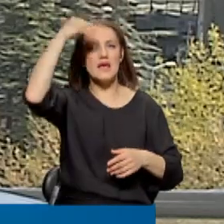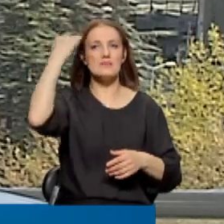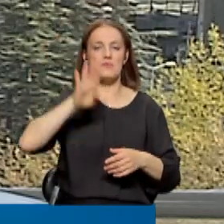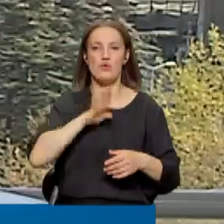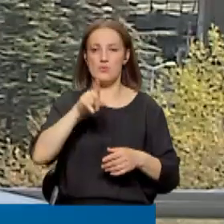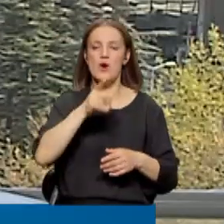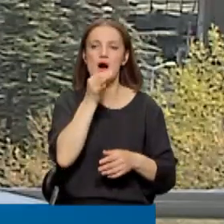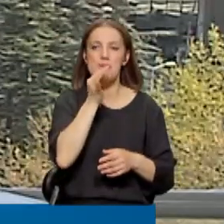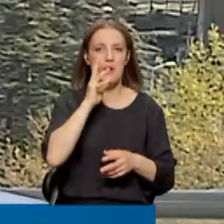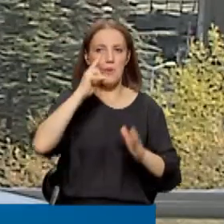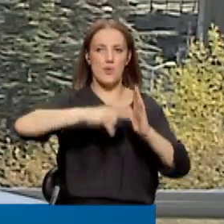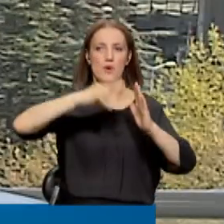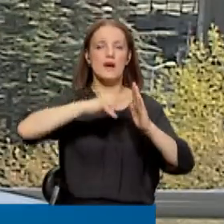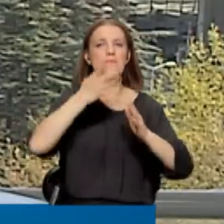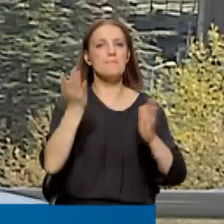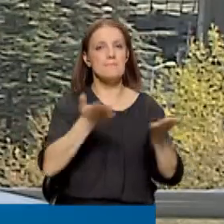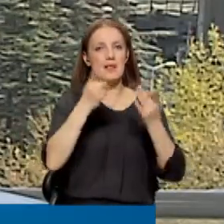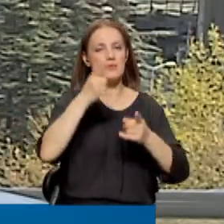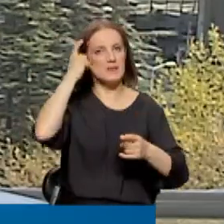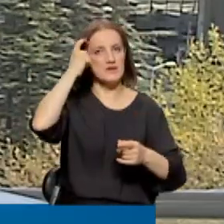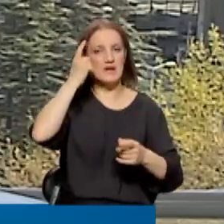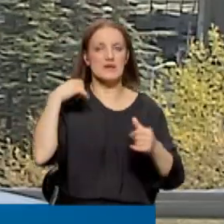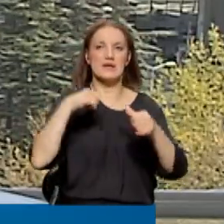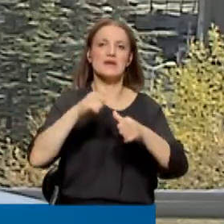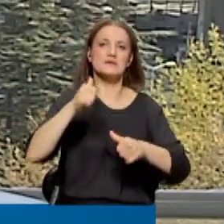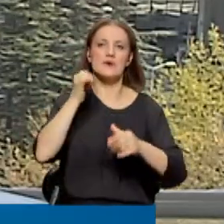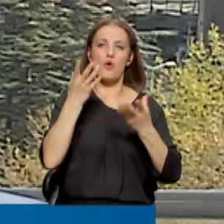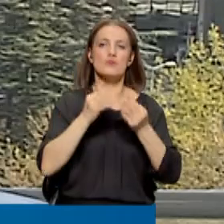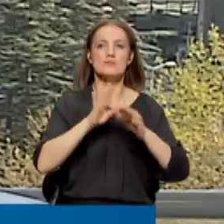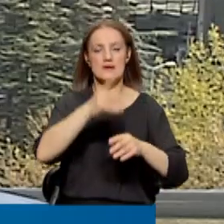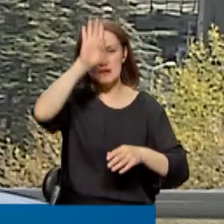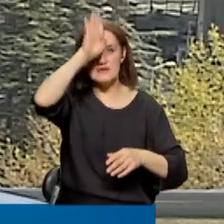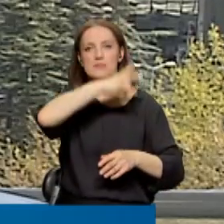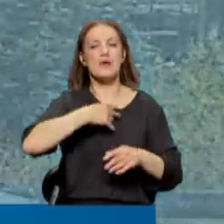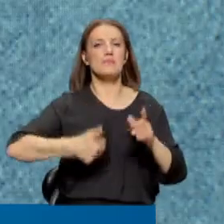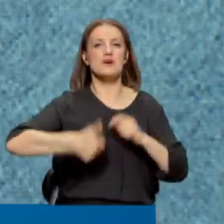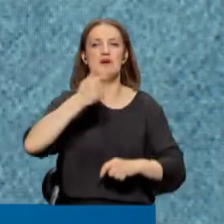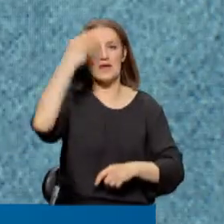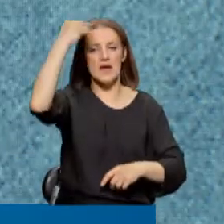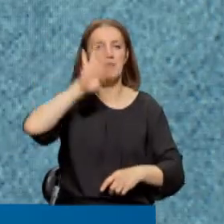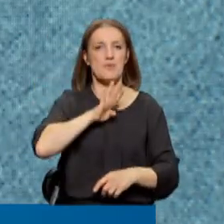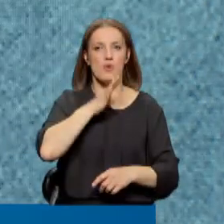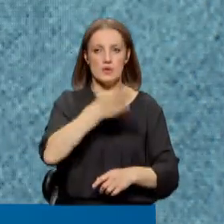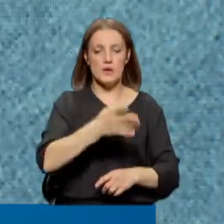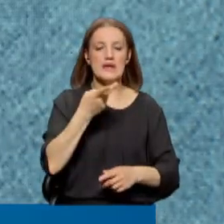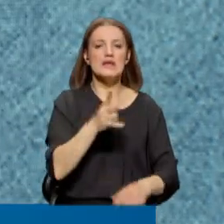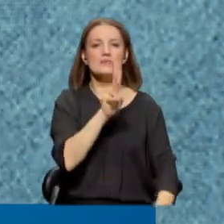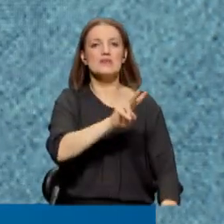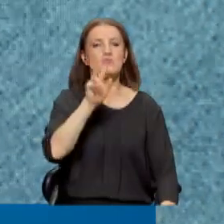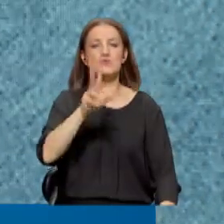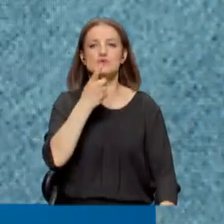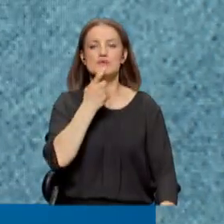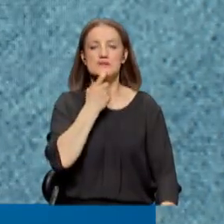haberini bir okuyalım, sonra belki bir daha bu başlığa geri dönme ihtimalimiz olmaz. İstanbul Büyükşehir Belediye Başkanı Ekrem İmamoğlu